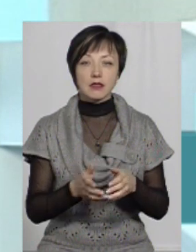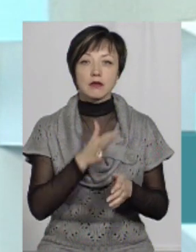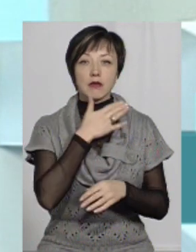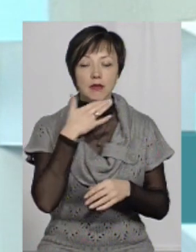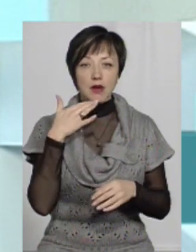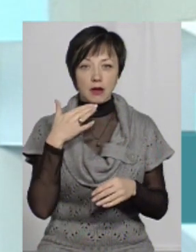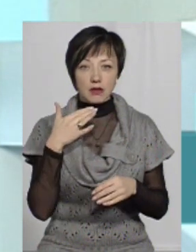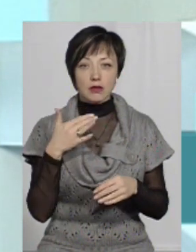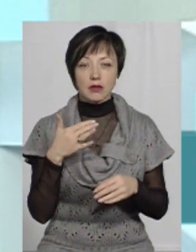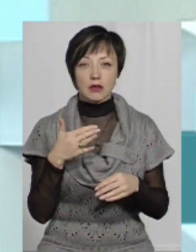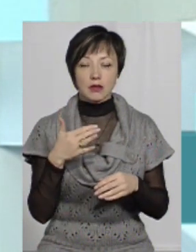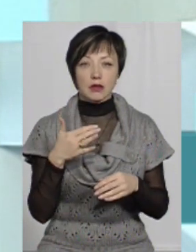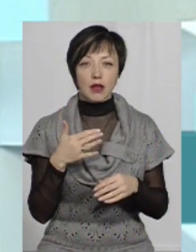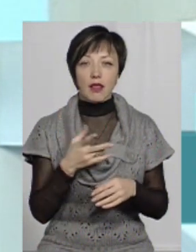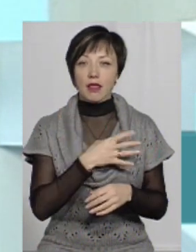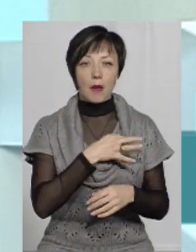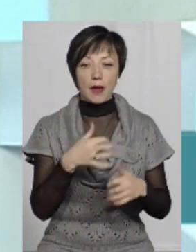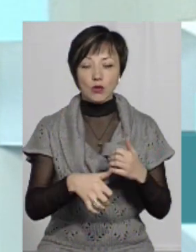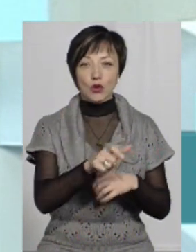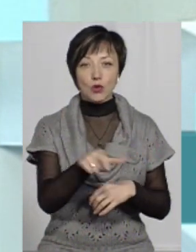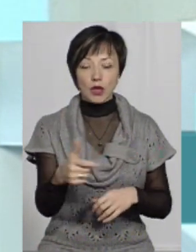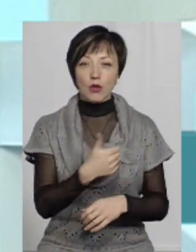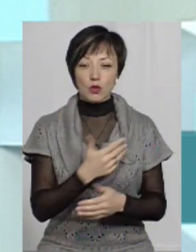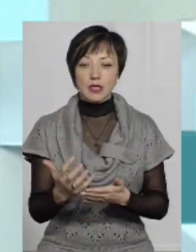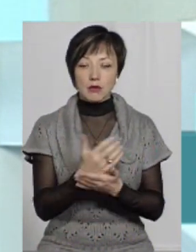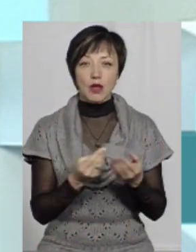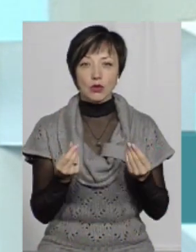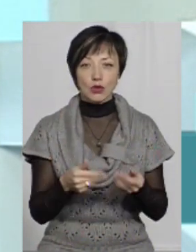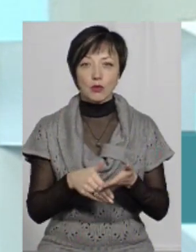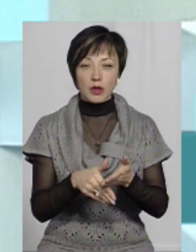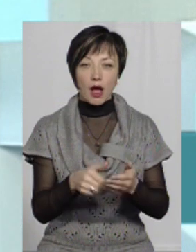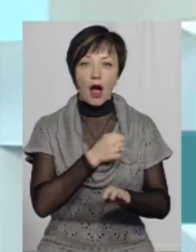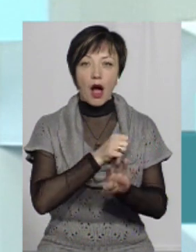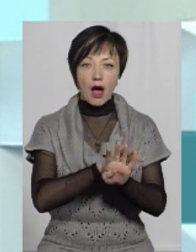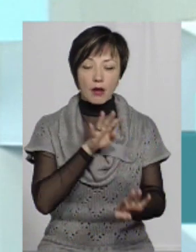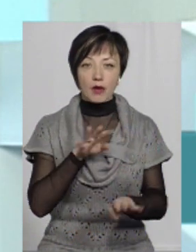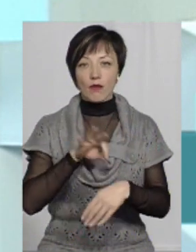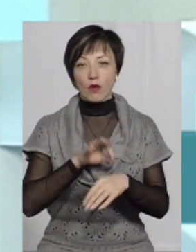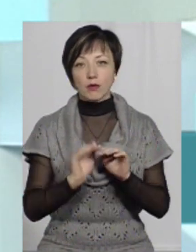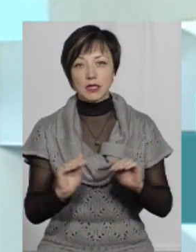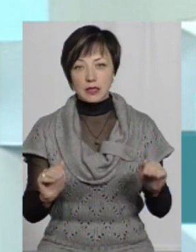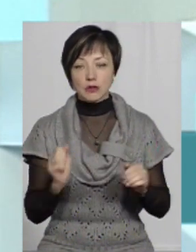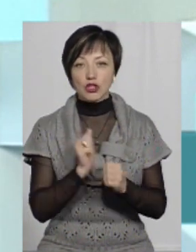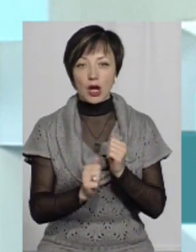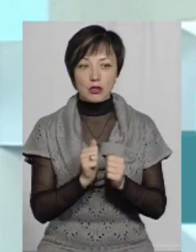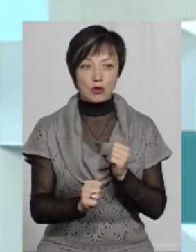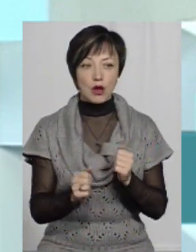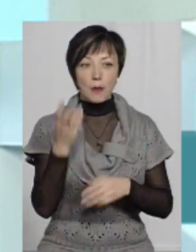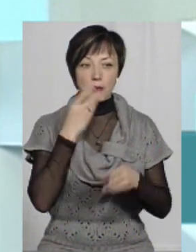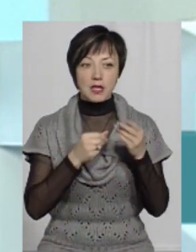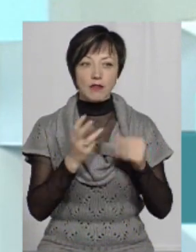велика кількість небайдужих людей, які бажають зібрати кошти, допомогти армії, допомогти хворим дітям. І дуже часто